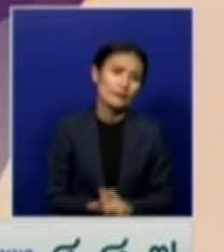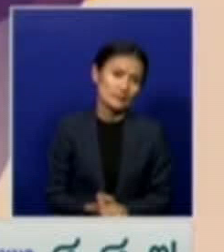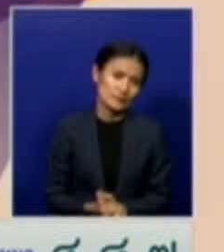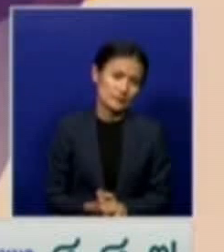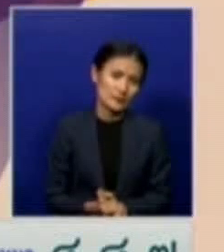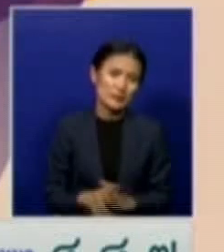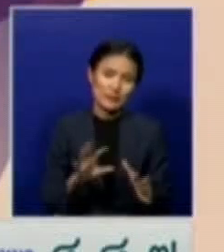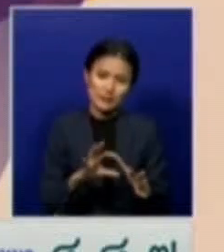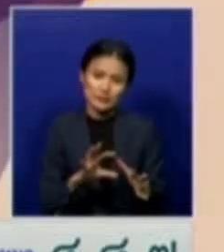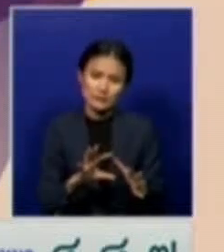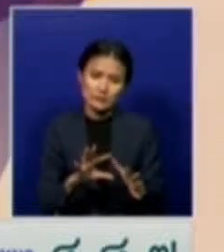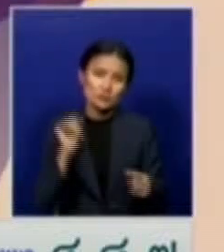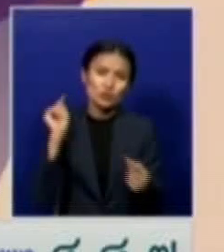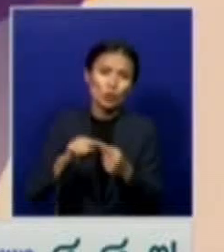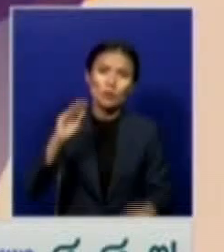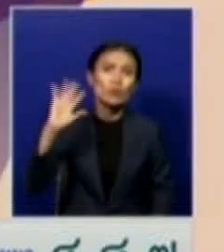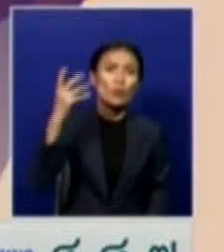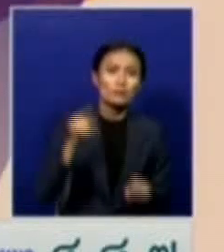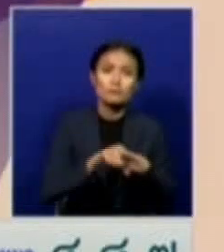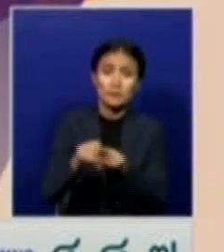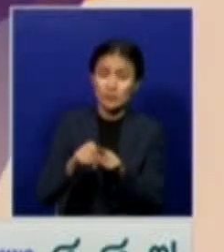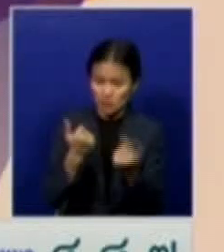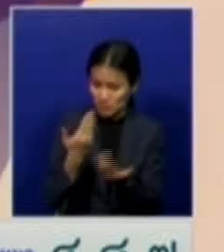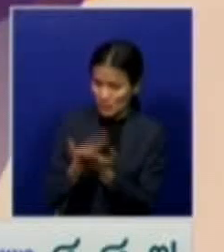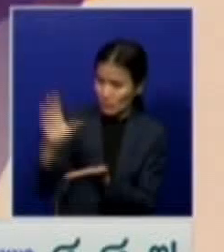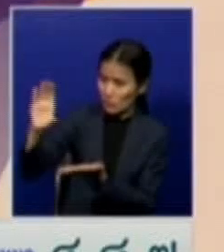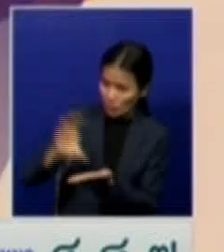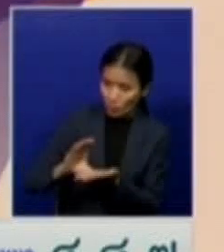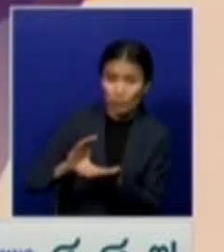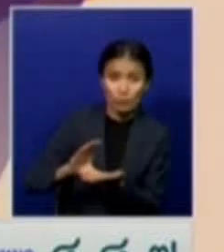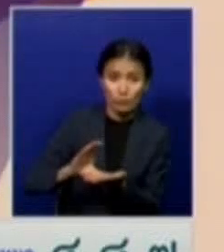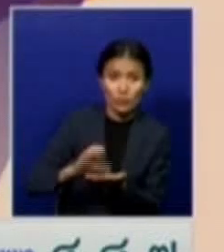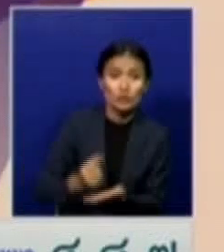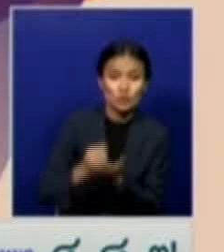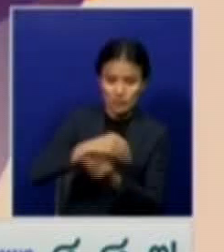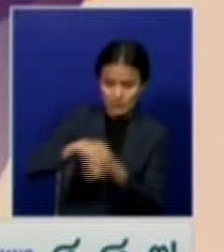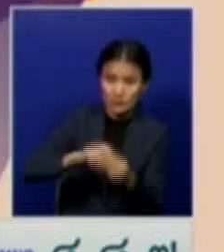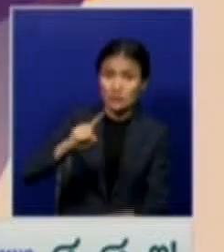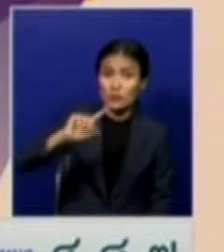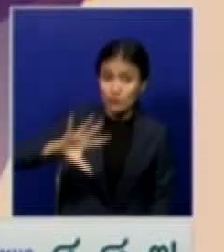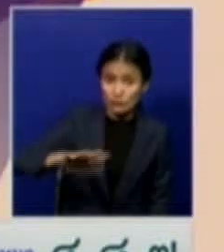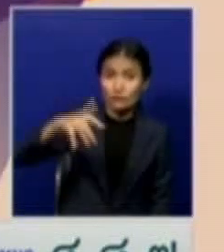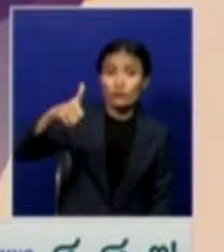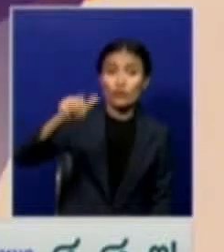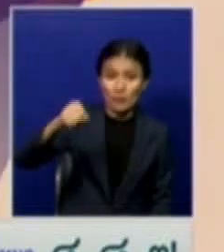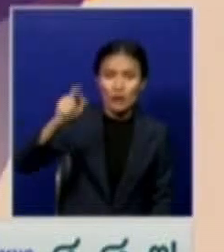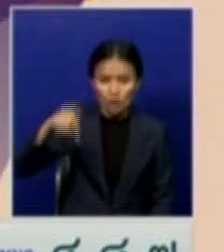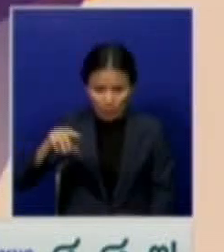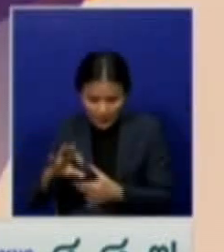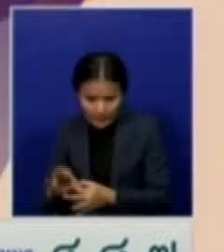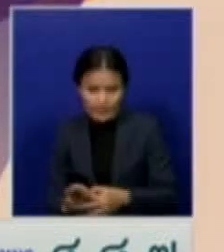กงบประมาณในการฟื้นฟูเศรษฐกิจนี้ต้องวางแผนให้เชื่อมโยงและสอดรับกับงบประมาณรายจ่าย